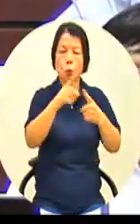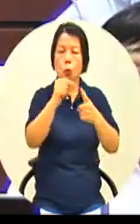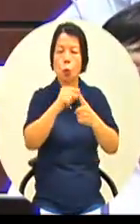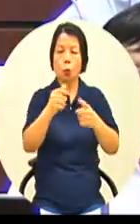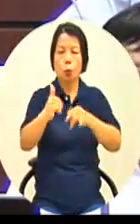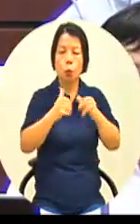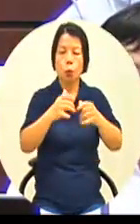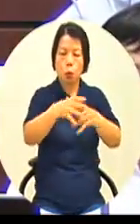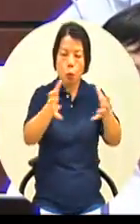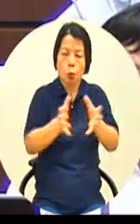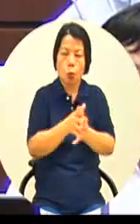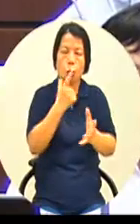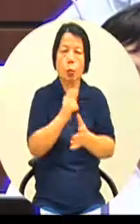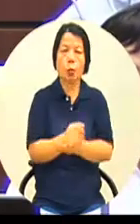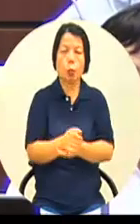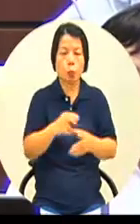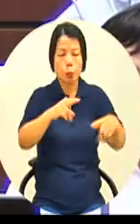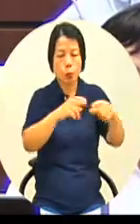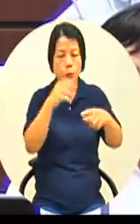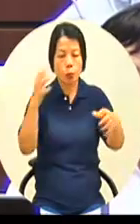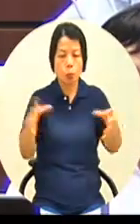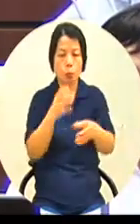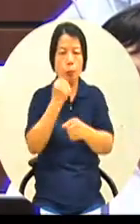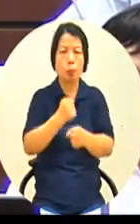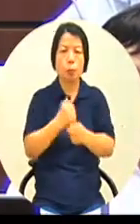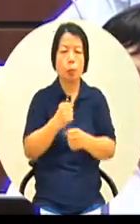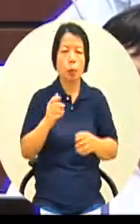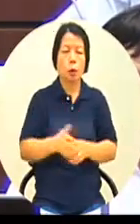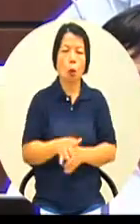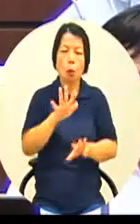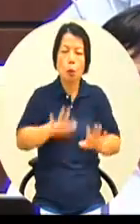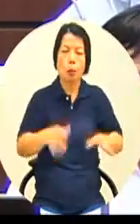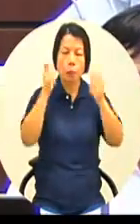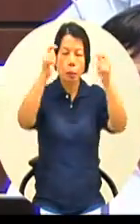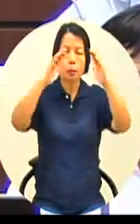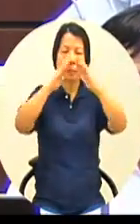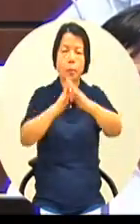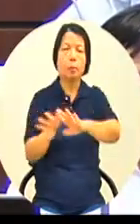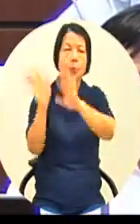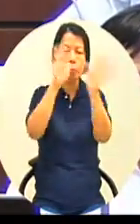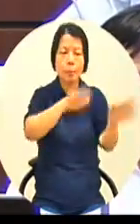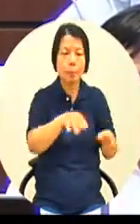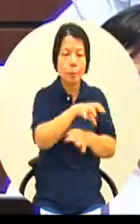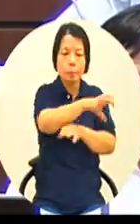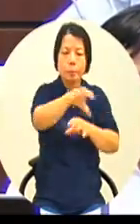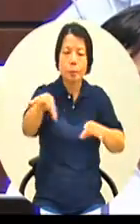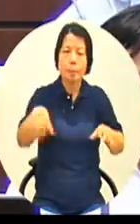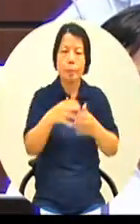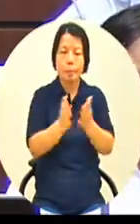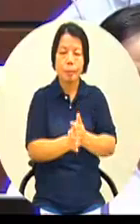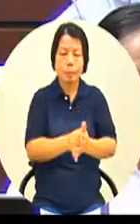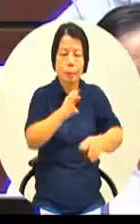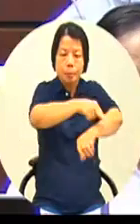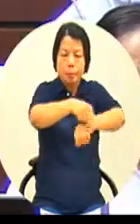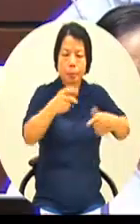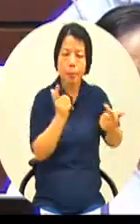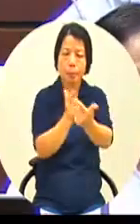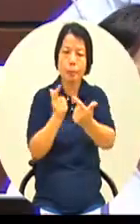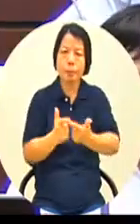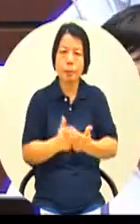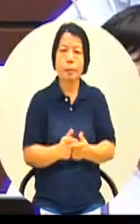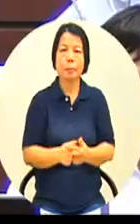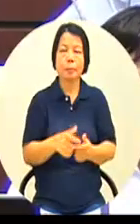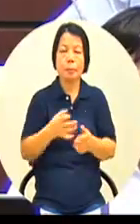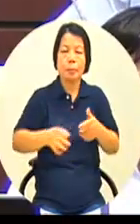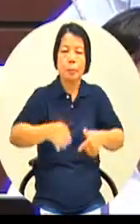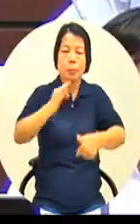高雄市的景点适合的对象包装成套装行程。啊，即个套装行程的介绍，当然你袂当